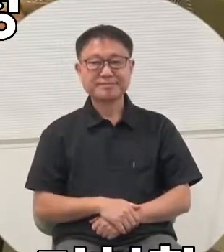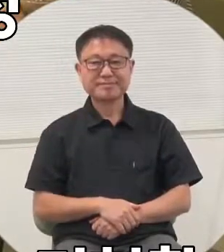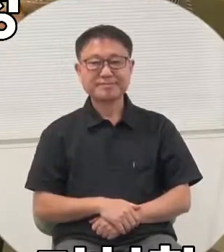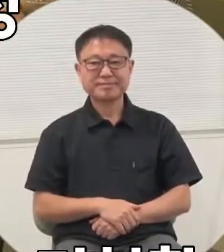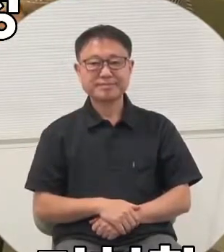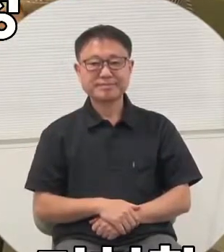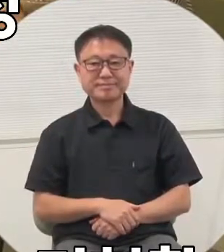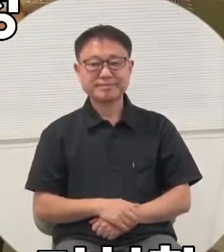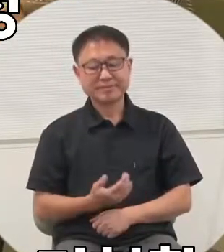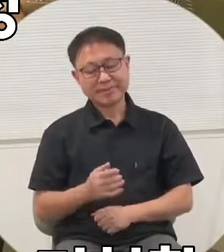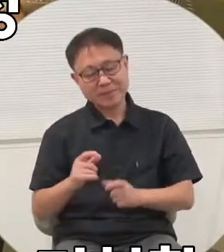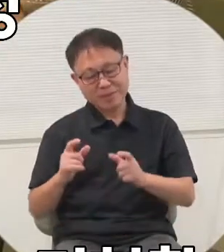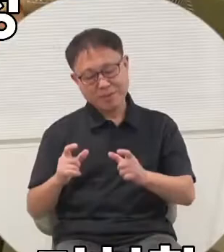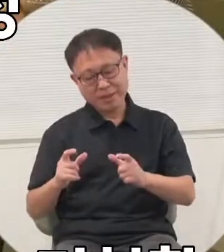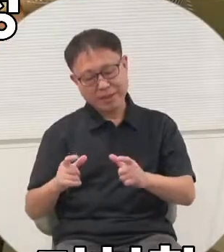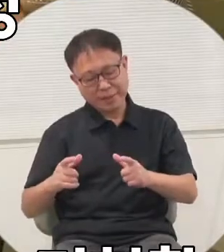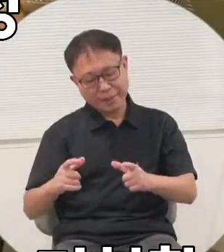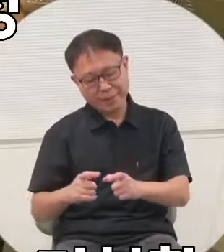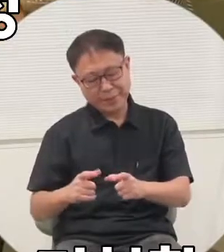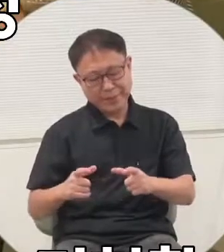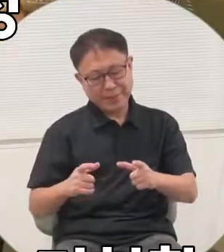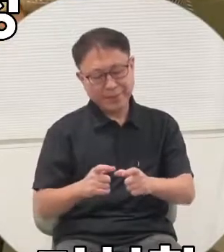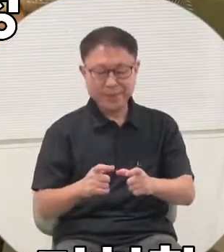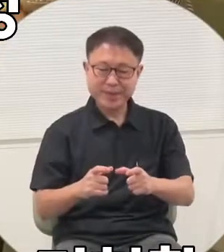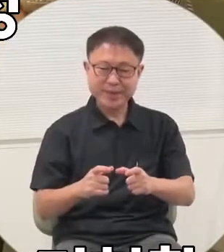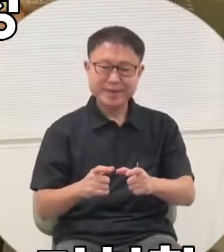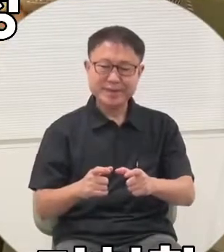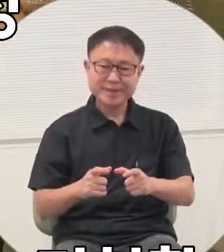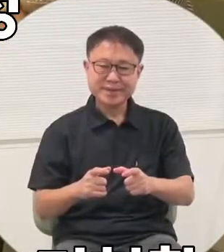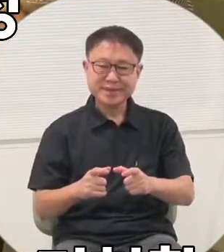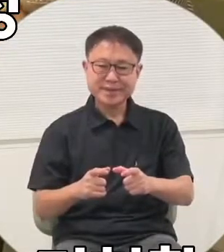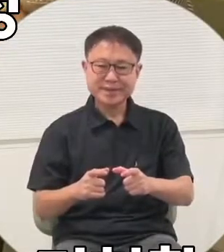범위를 자꾸만 제한하는 순간부터